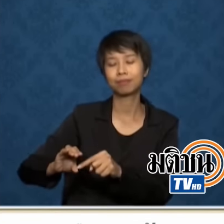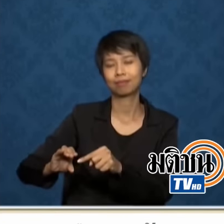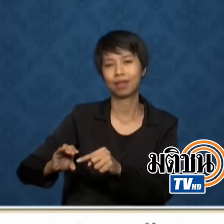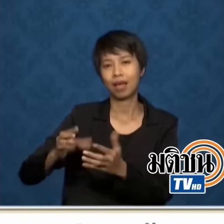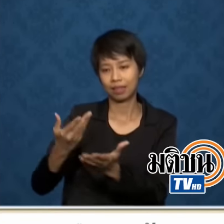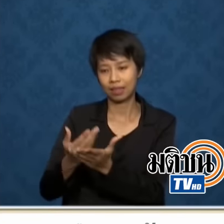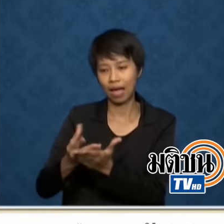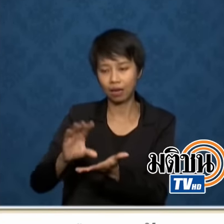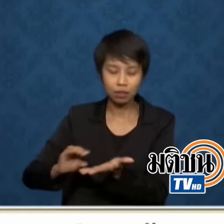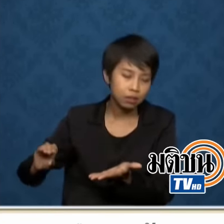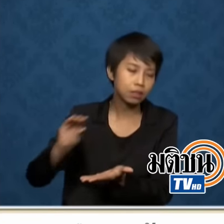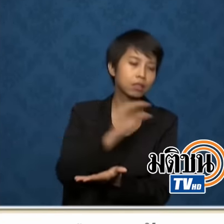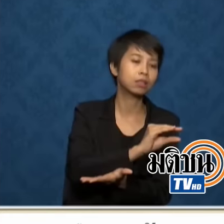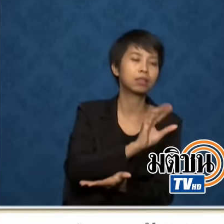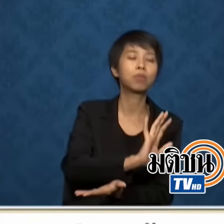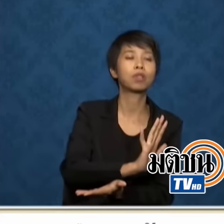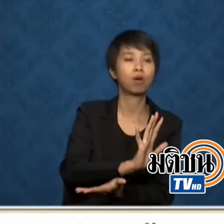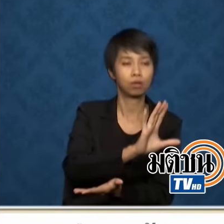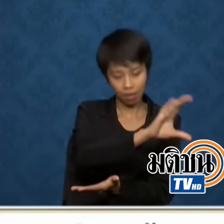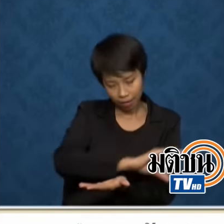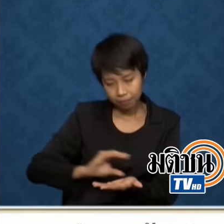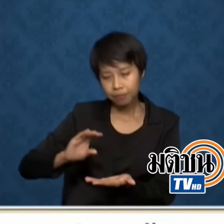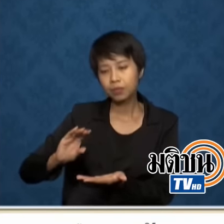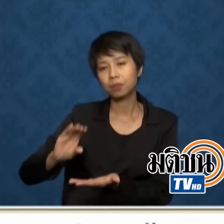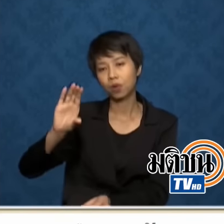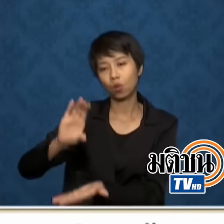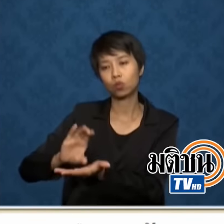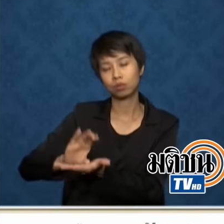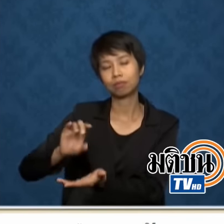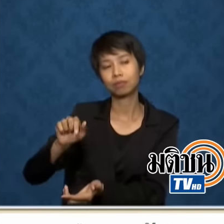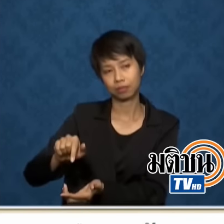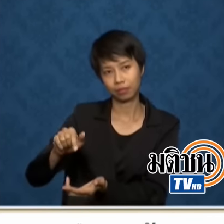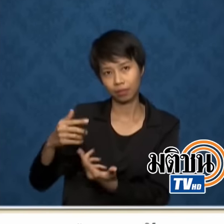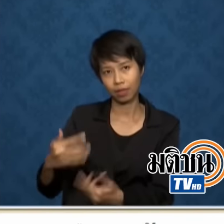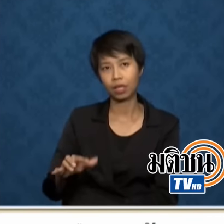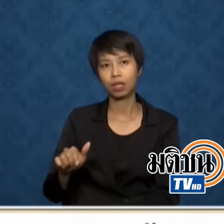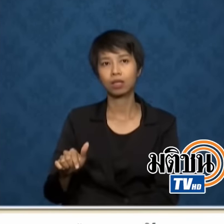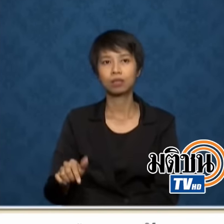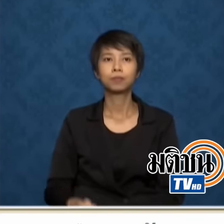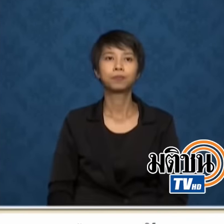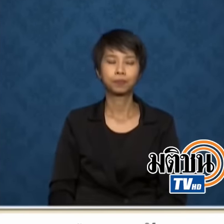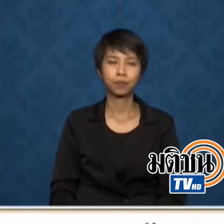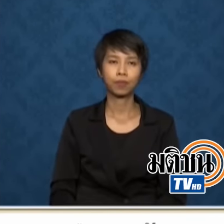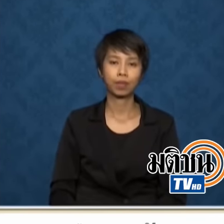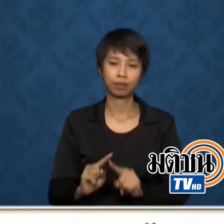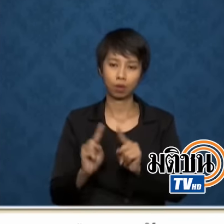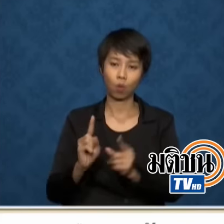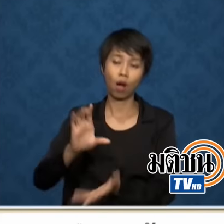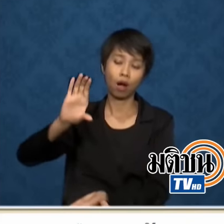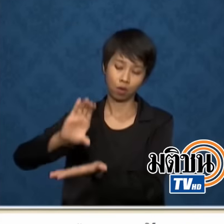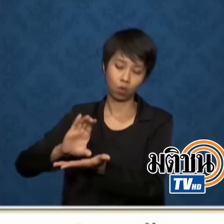ลังแล้วสามารถที่จะใช้เมื่อไหร่ก็ได้ใช้กับอะไรก็ได้โดยที่ไม่ต้องส่งคืนคลังนะคะแต่ว่ากองทุ